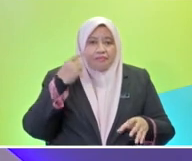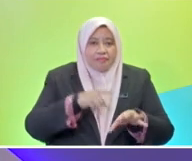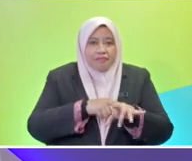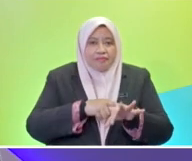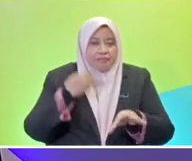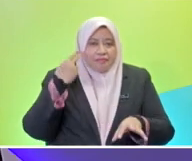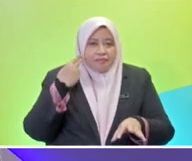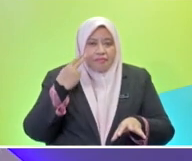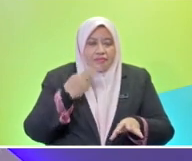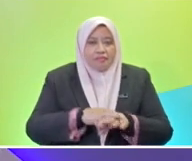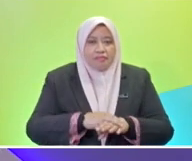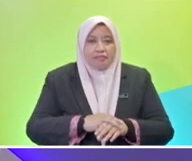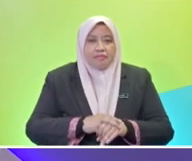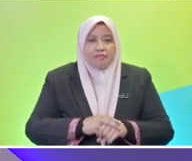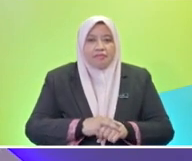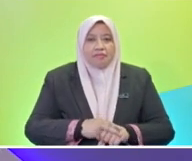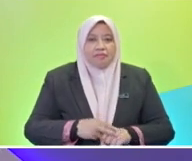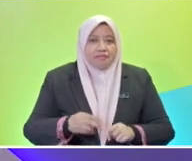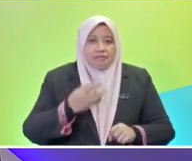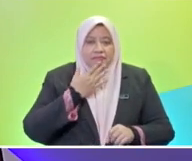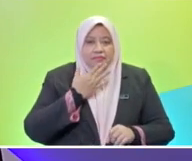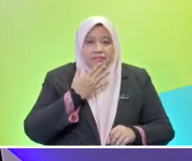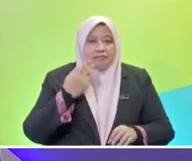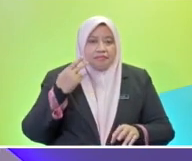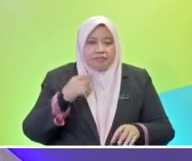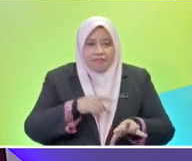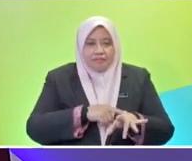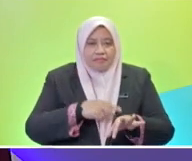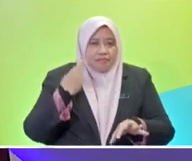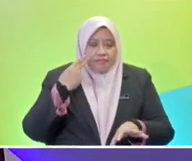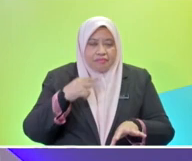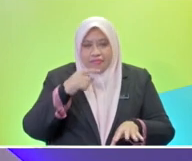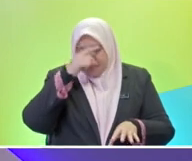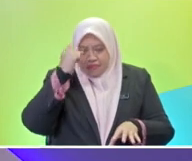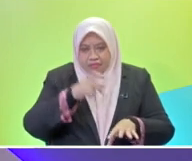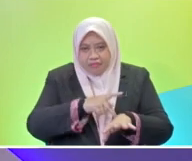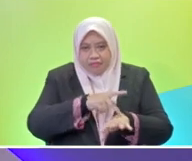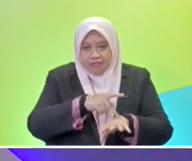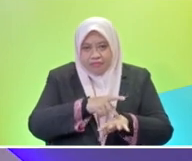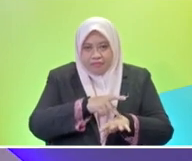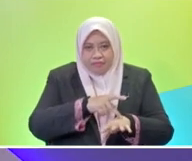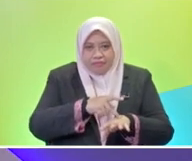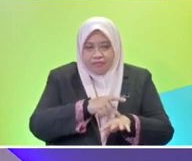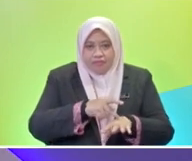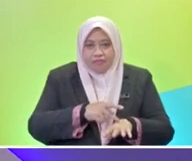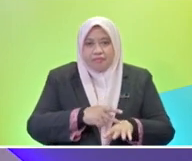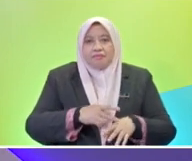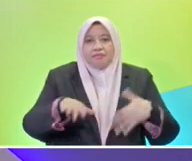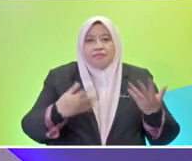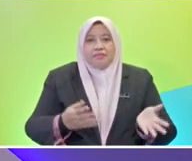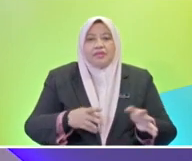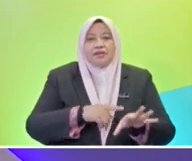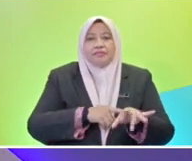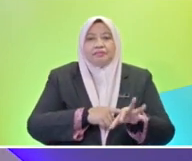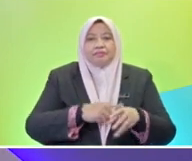membuat daun ini menjadi hijau. Jadi bagaimana daun ini memproses makanannya